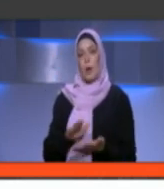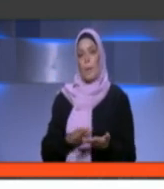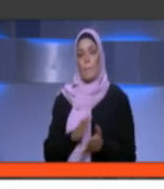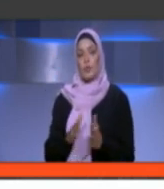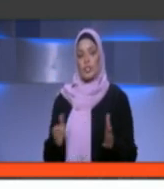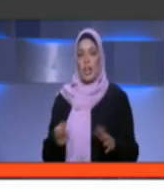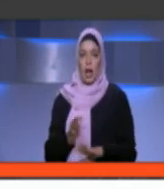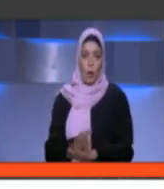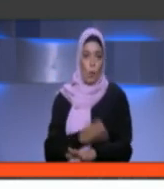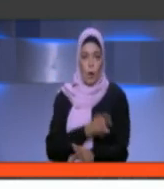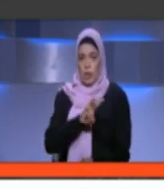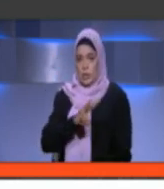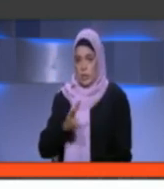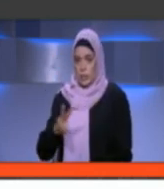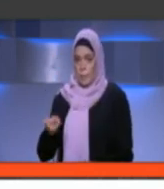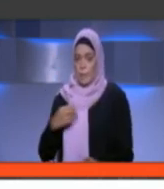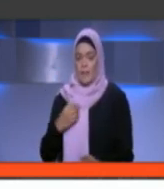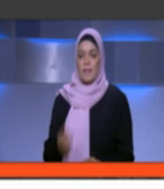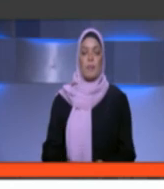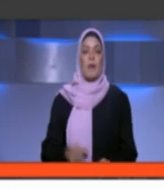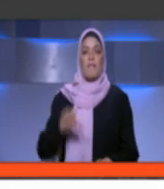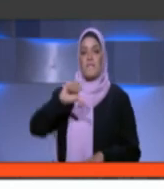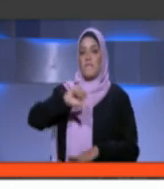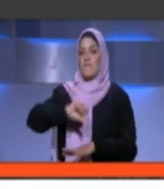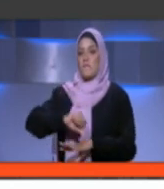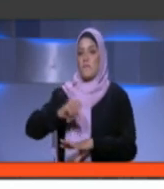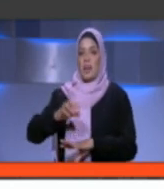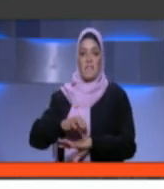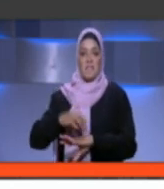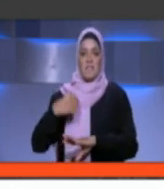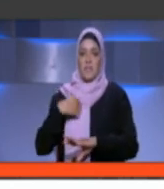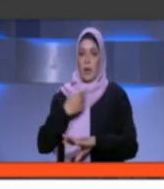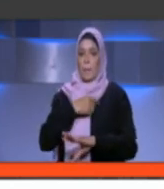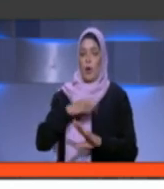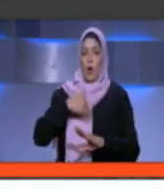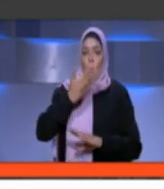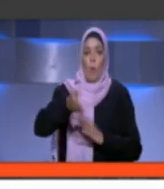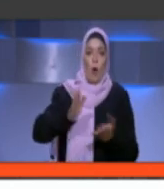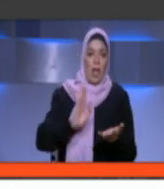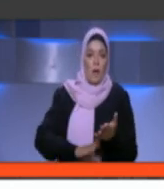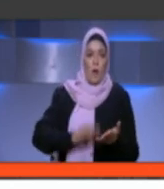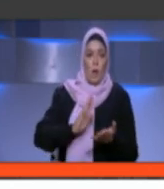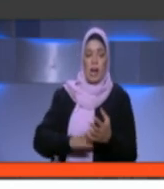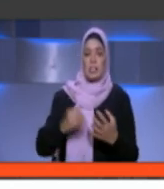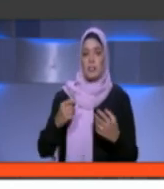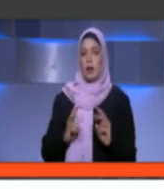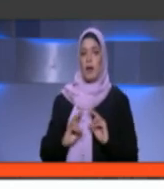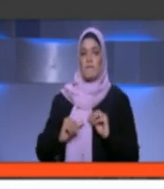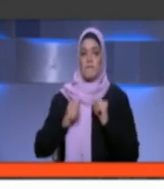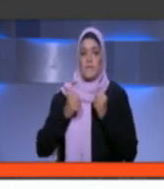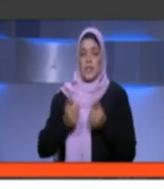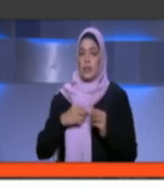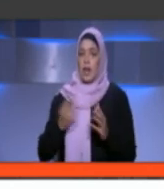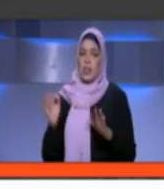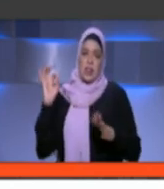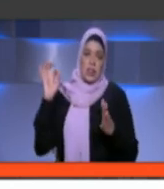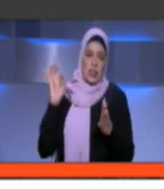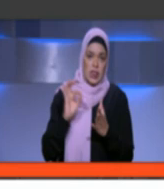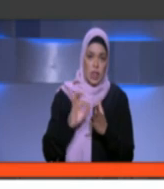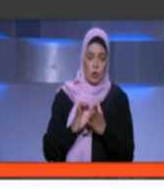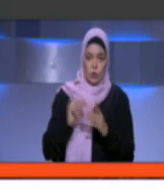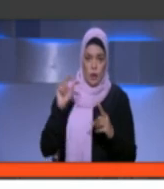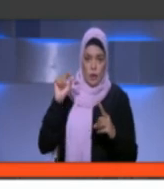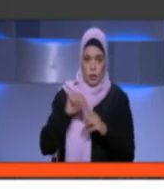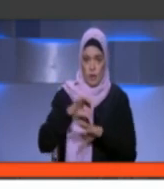أخرى لن يجد له مكانا في أي مستشفى ويخاطر بحياته في أن يصاب بالفيروس. فهذا